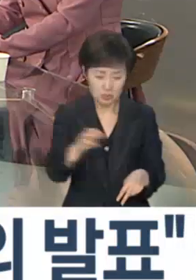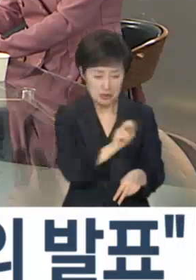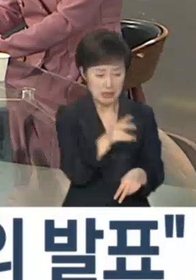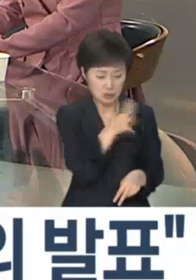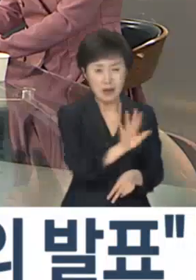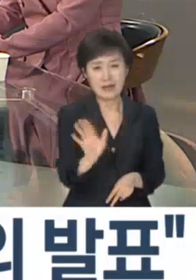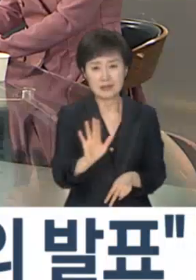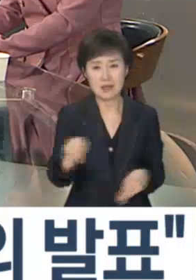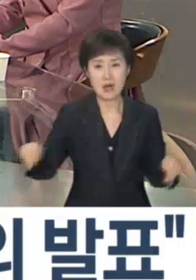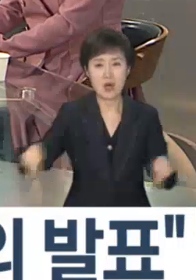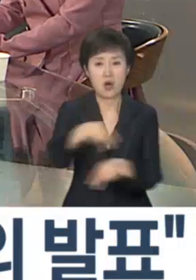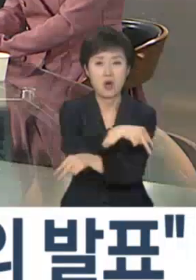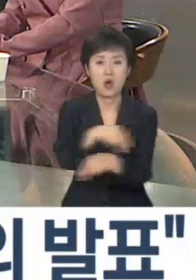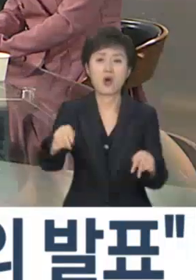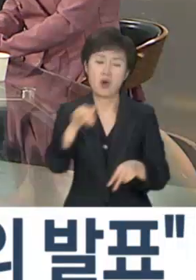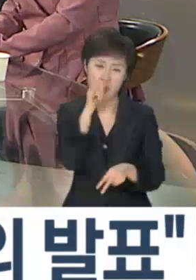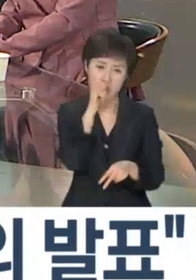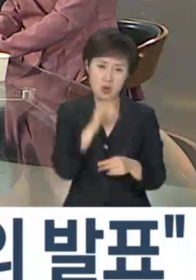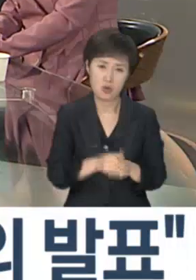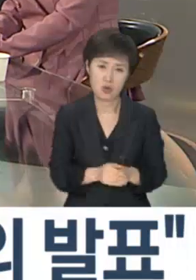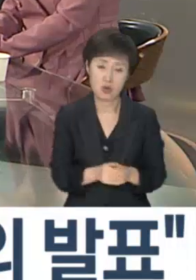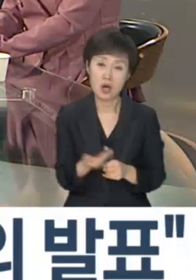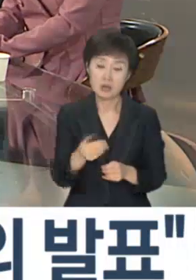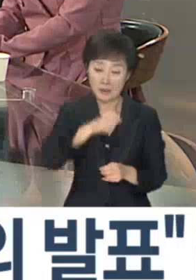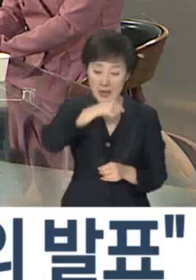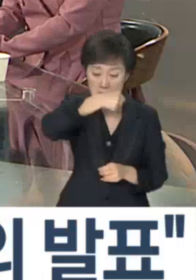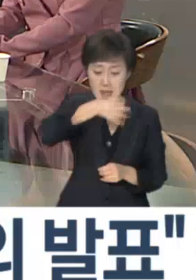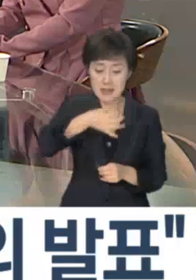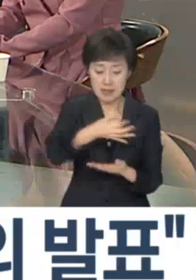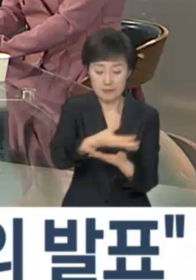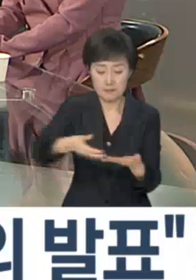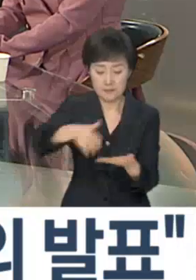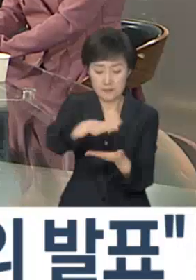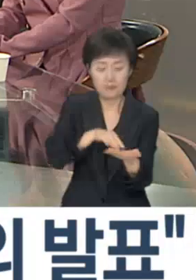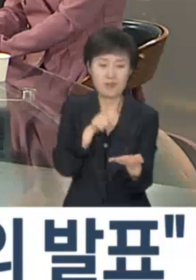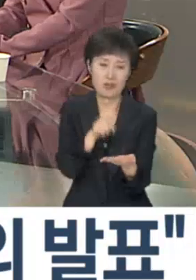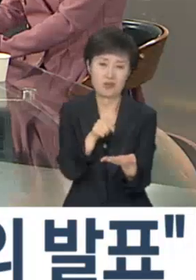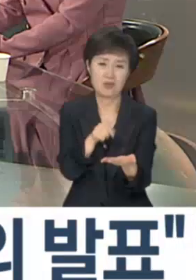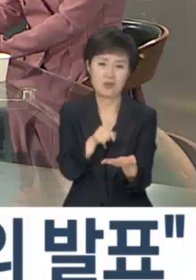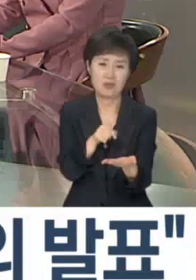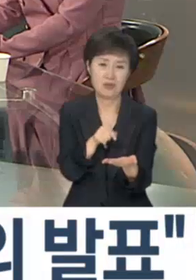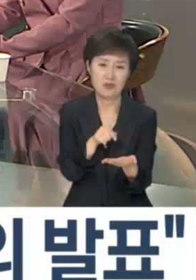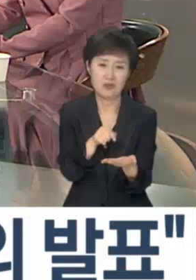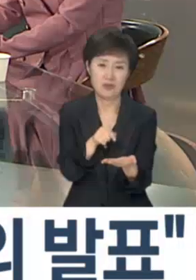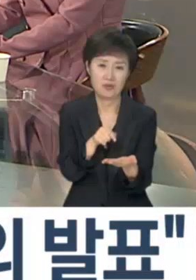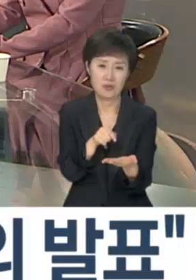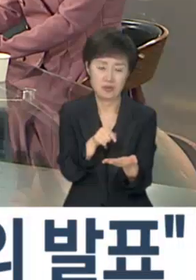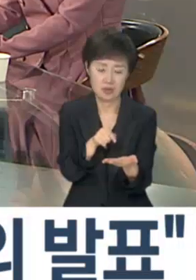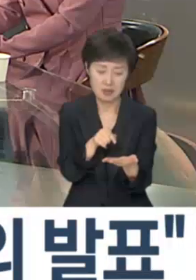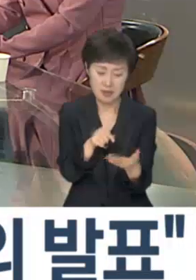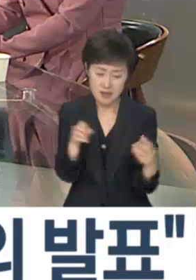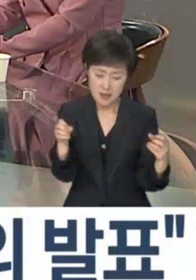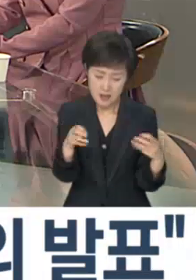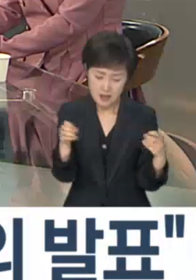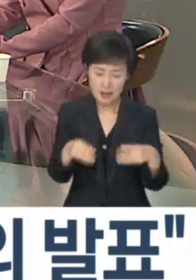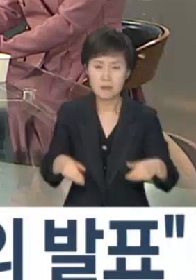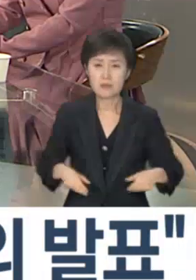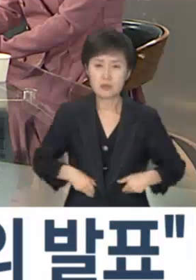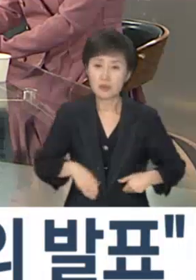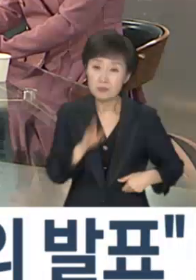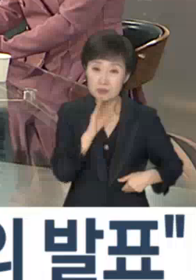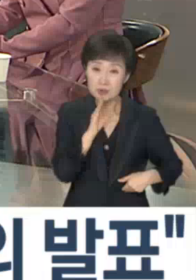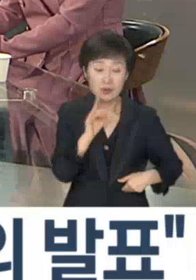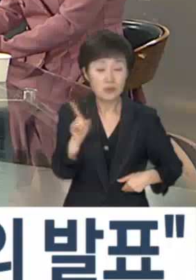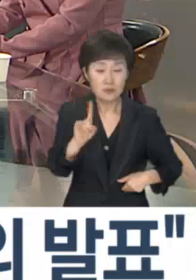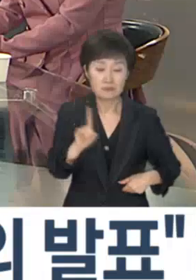현안이 있다라고 하더라도 예산안만큼은 뭐 민생 관련된 이 부분만큼은 좀 차치하고서 진행했으면 좋겠다라는 국민들의 바람이 있을